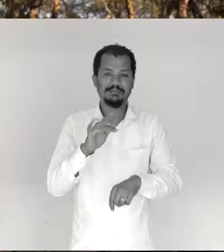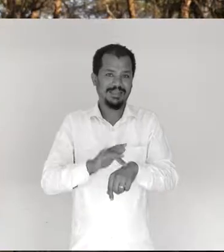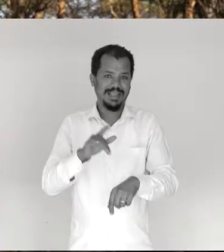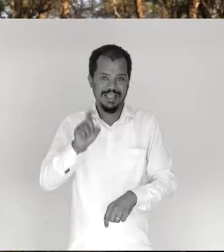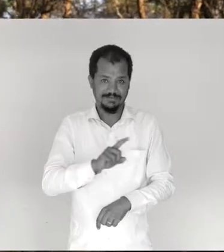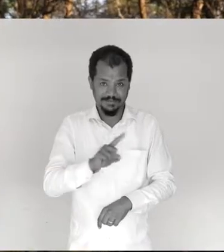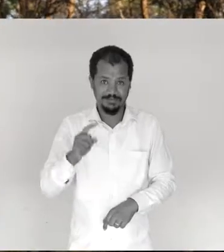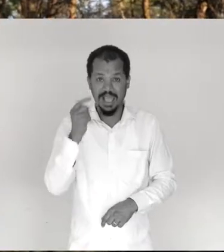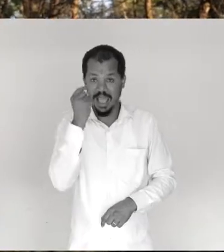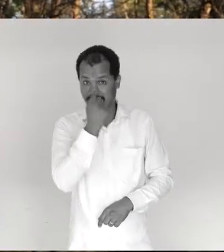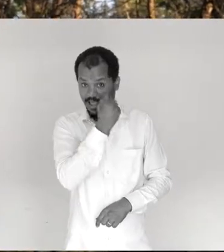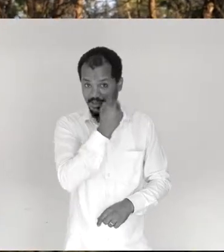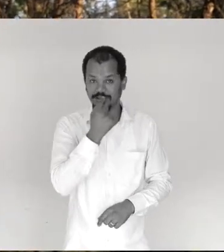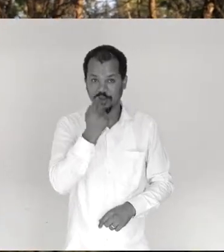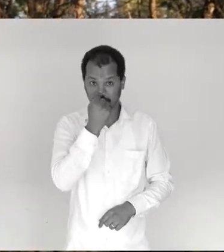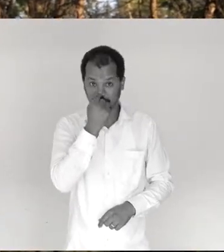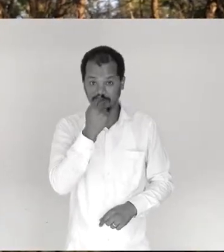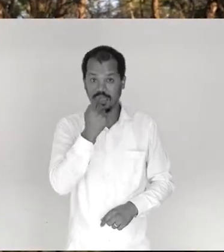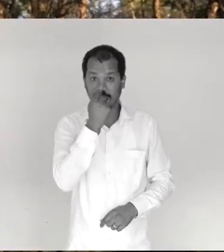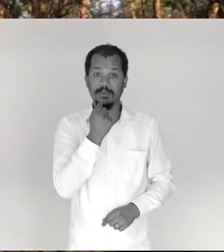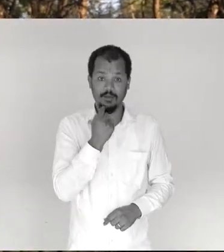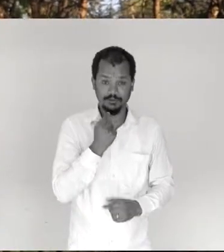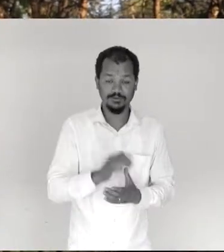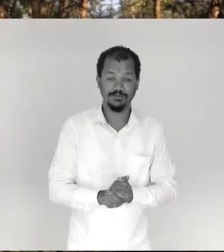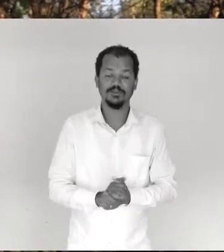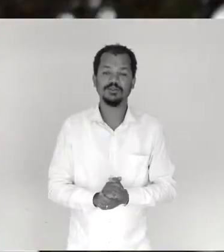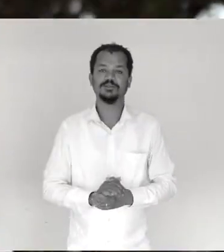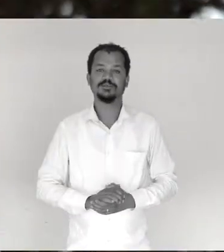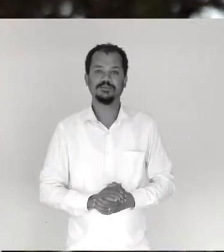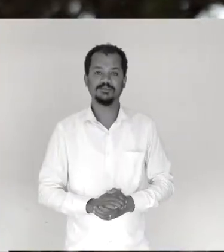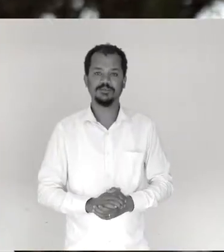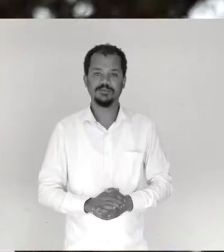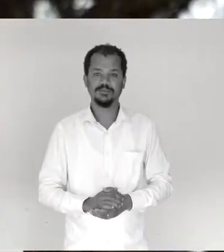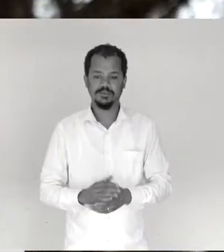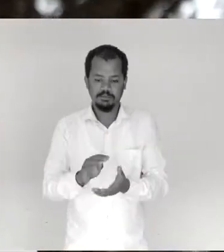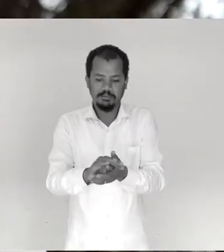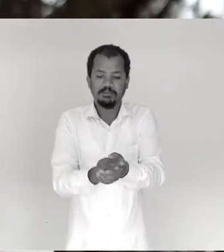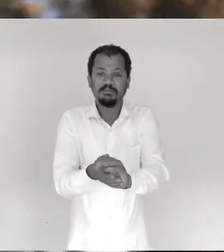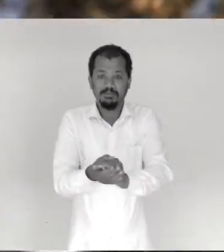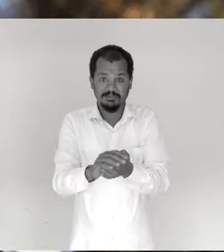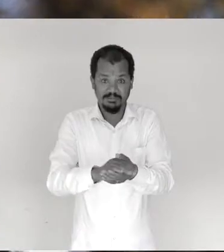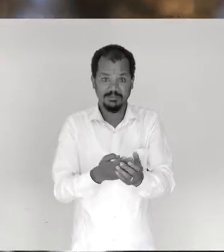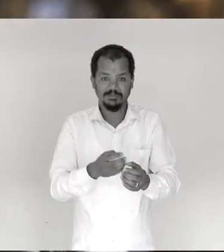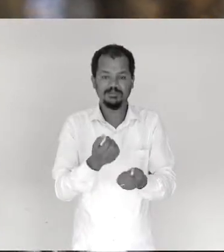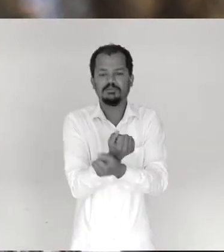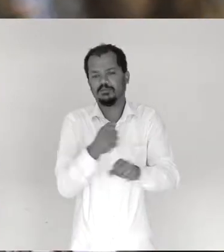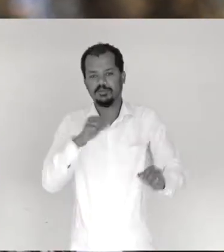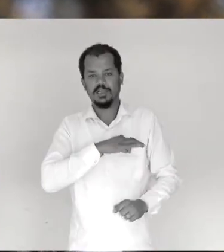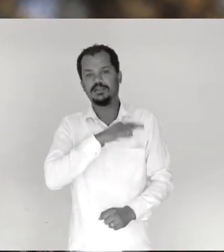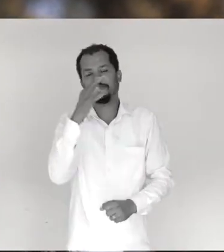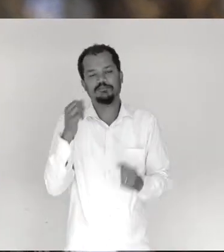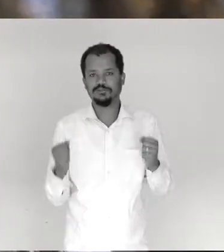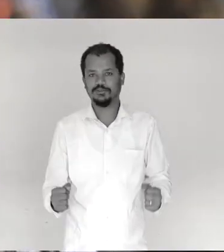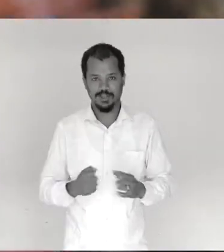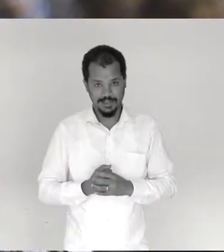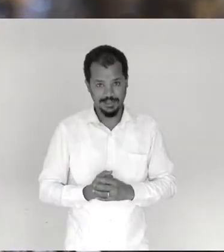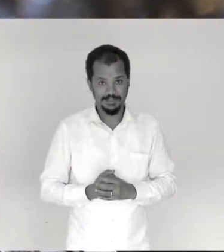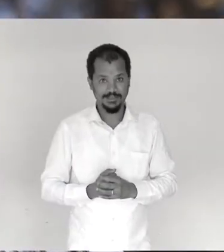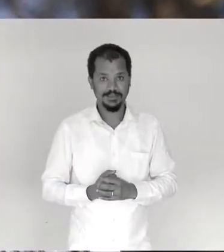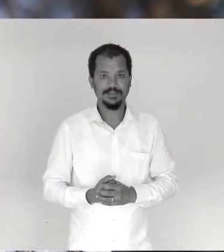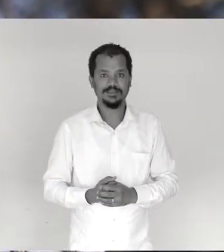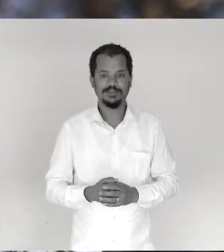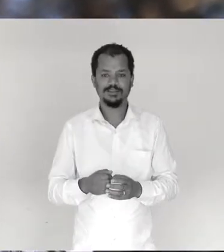farkan ne gati hijake fundanke afanke yo tuitu arkake di kachun